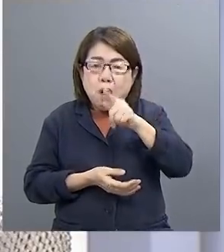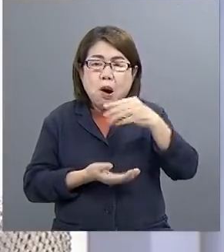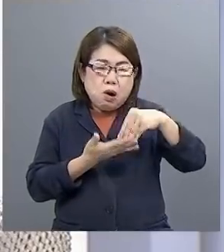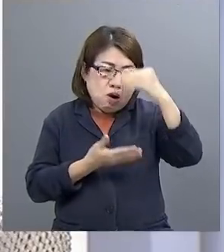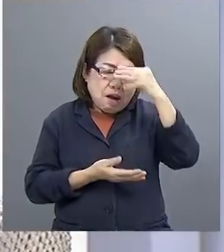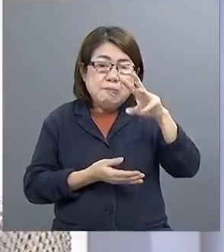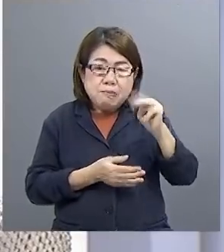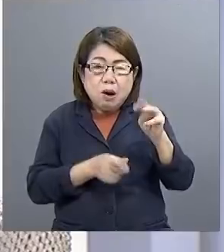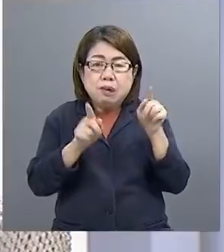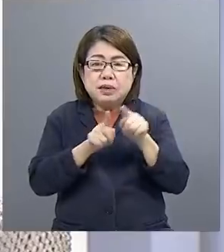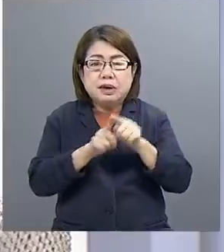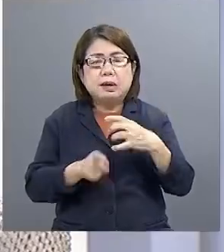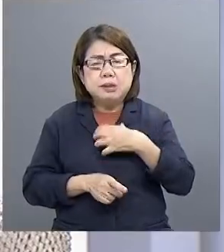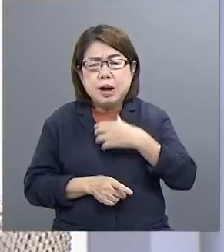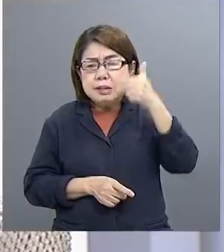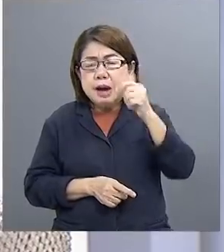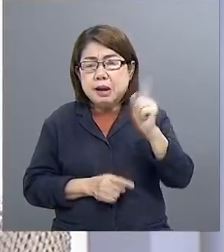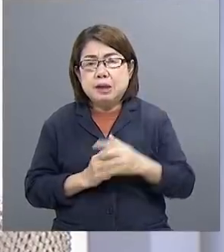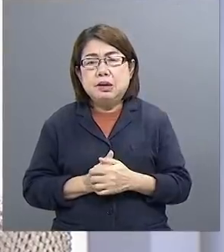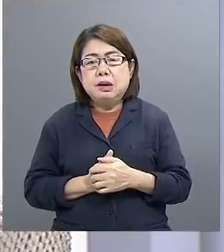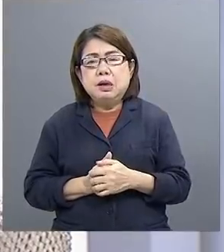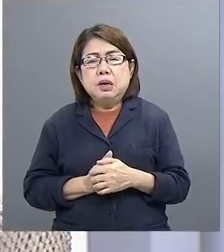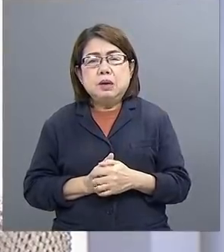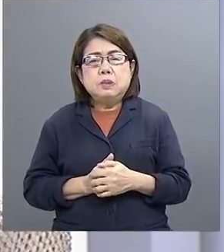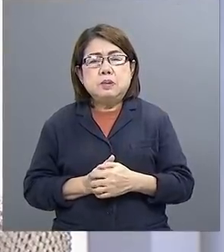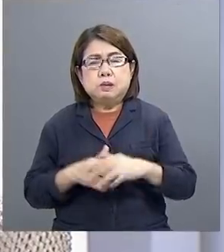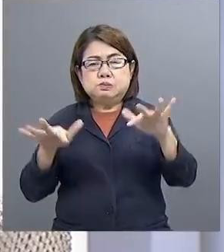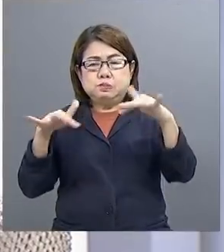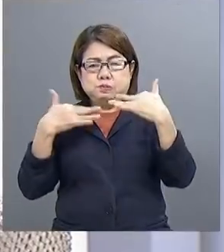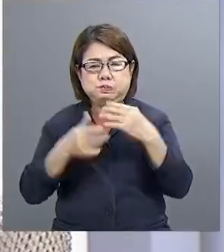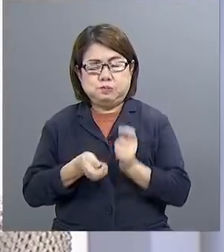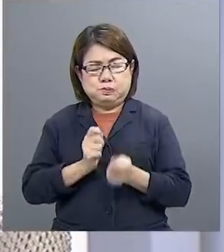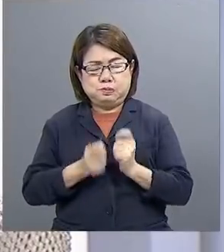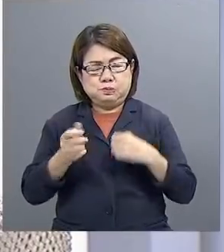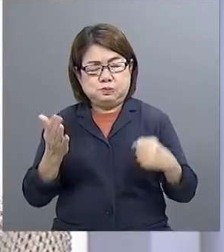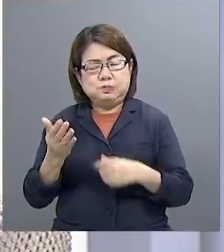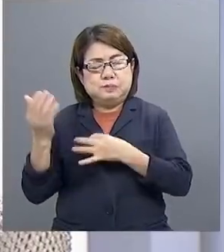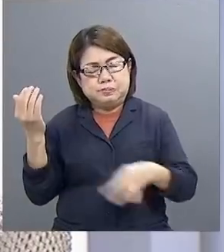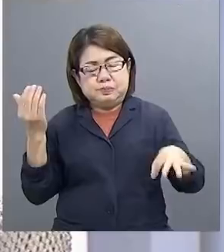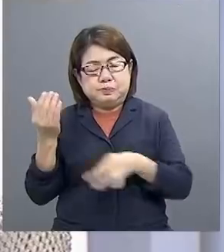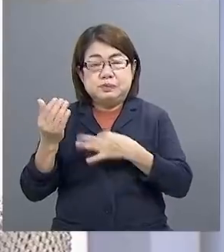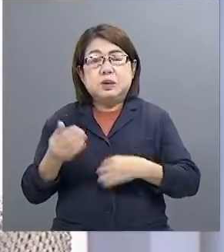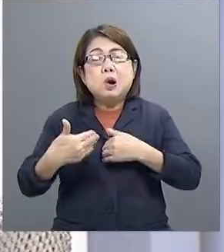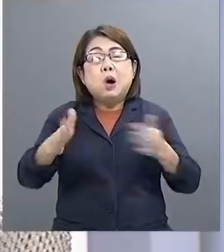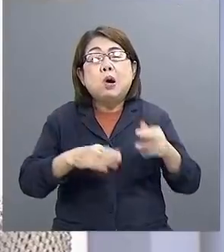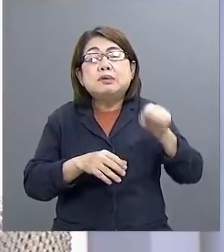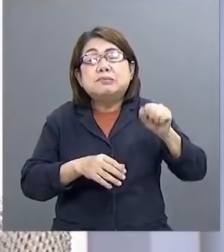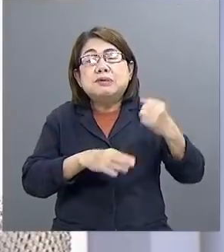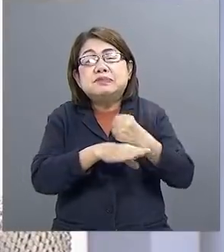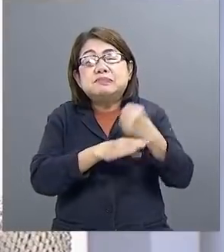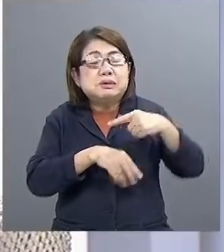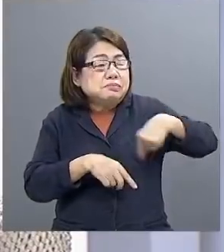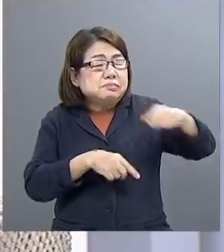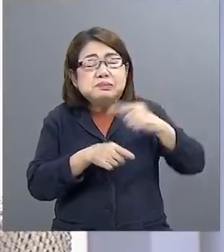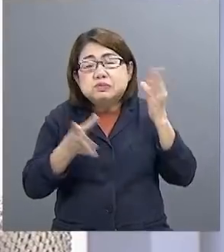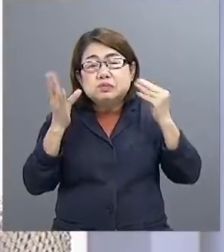เราอยากได้ก็คืออยากได้พื้นที่ที่เราจะได้แสดงออกปกติเวลาเราซ้อมในดาอยู่แล้วดนตรีขับแล้วก็ฟังกันเองเล่นกันเองแต่เวลามี